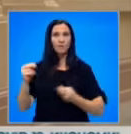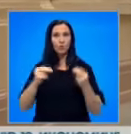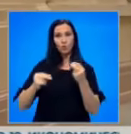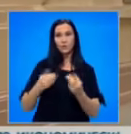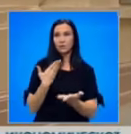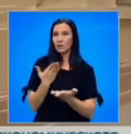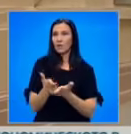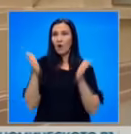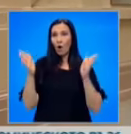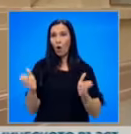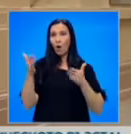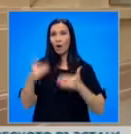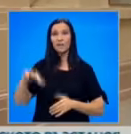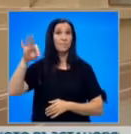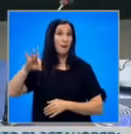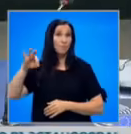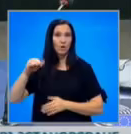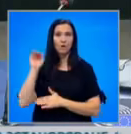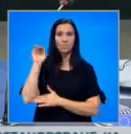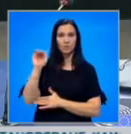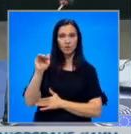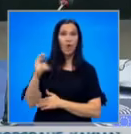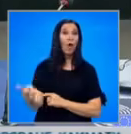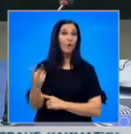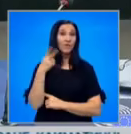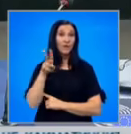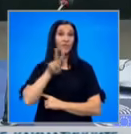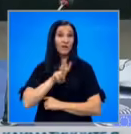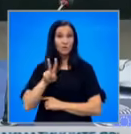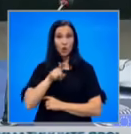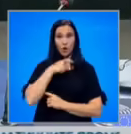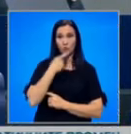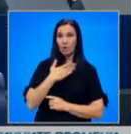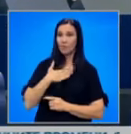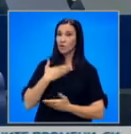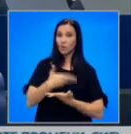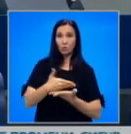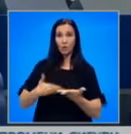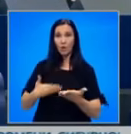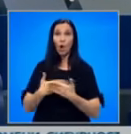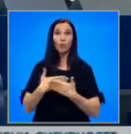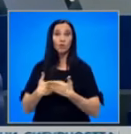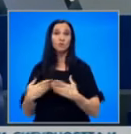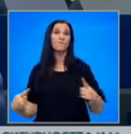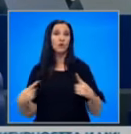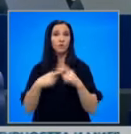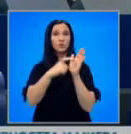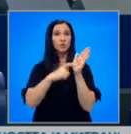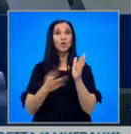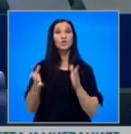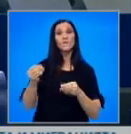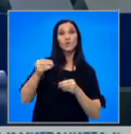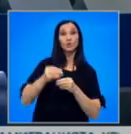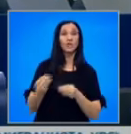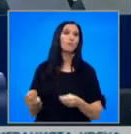Еврокомисията да дава конкретни препоръки в бъдеще. От 2022 година нашите доклади относно върховенството на закона ще включват